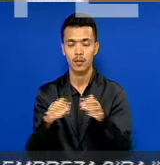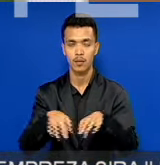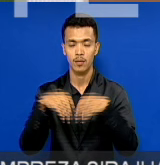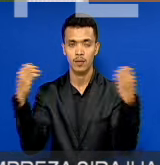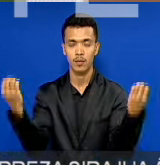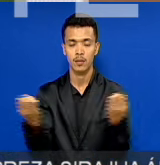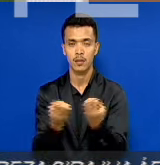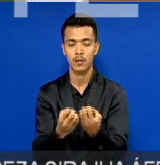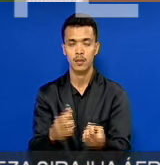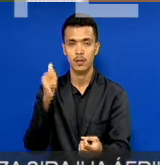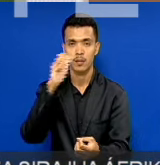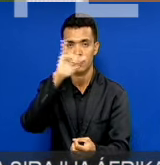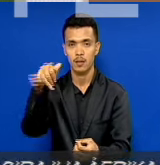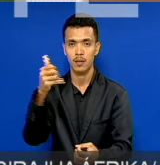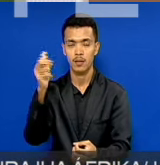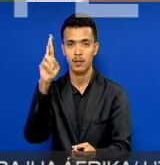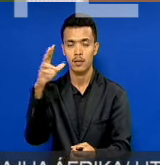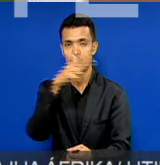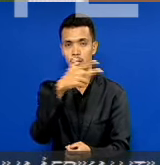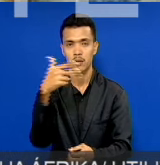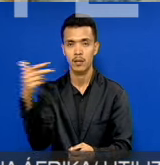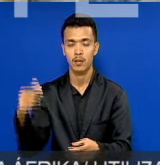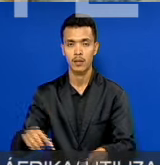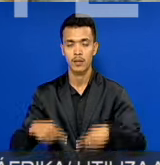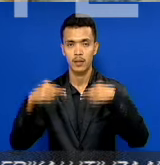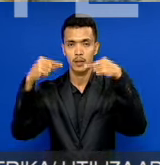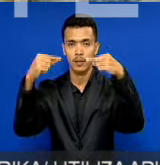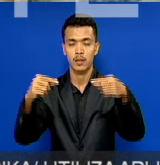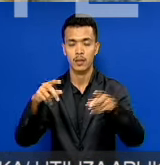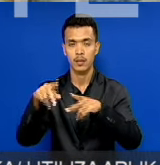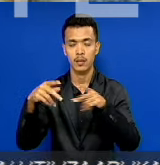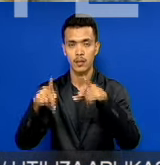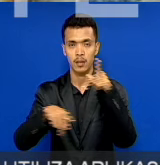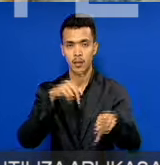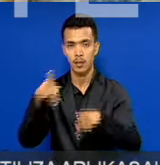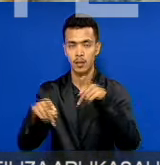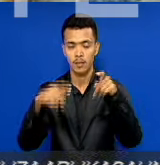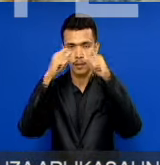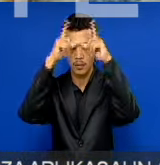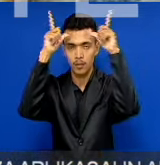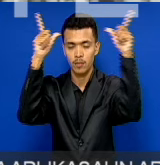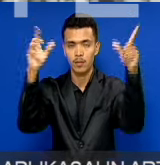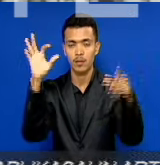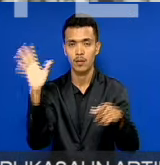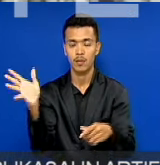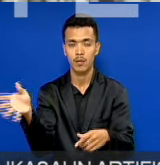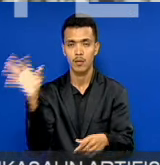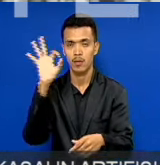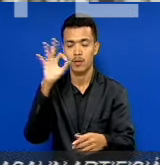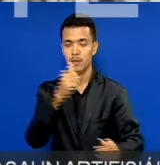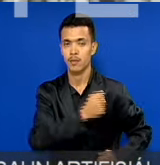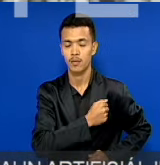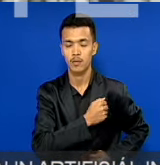non governamental Azar Indonesia consegue reintegra Timor-Leste lima nulu resin sia debe militar sira